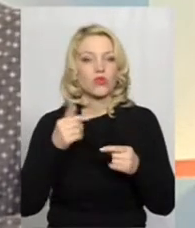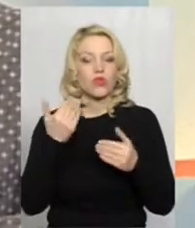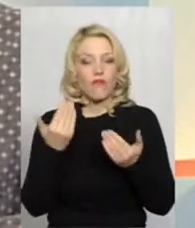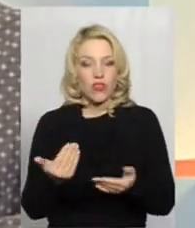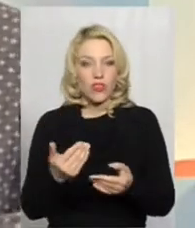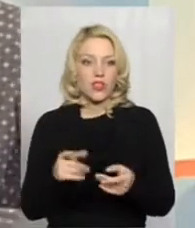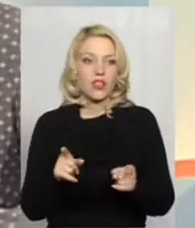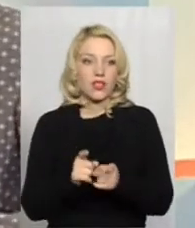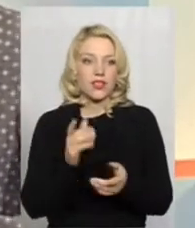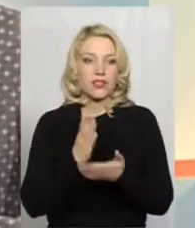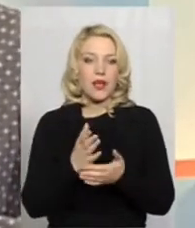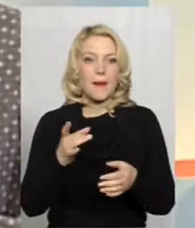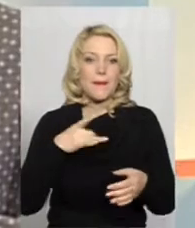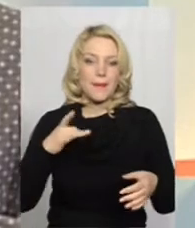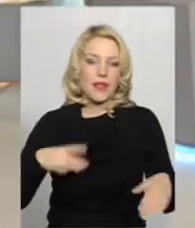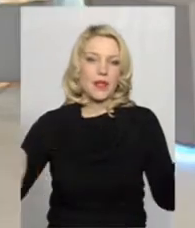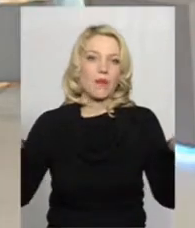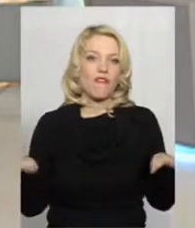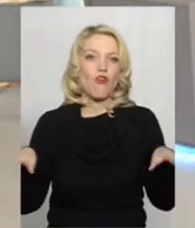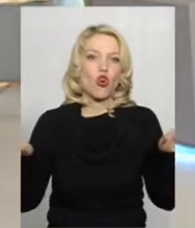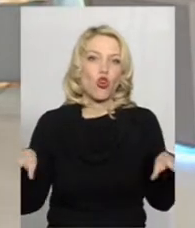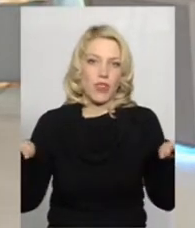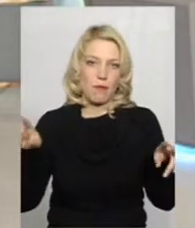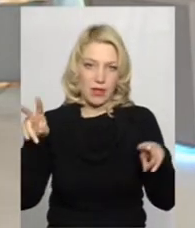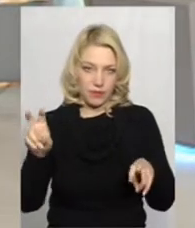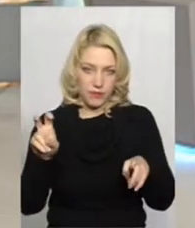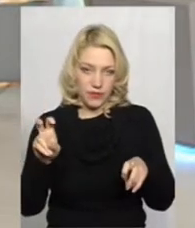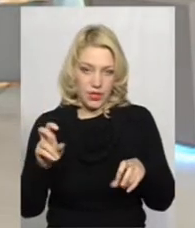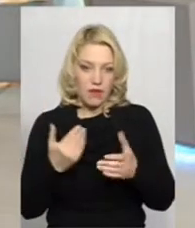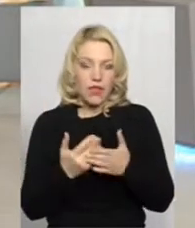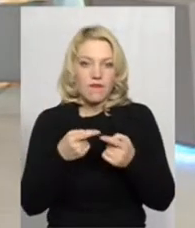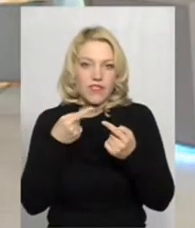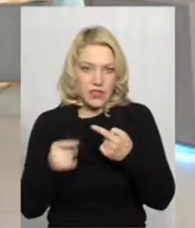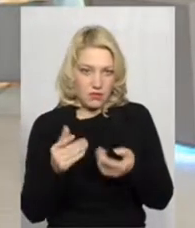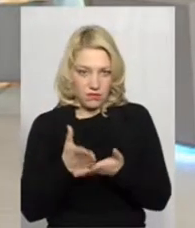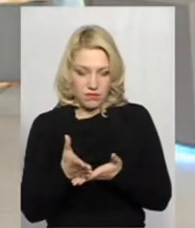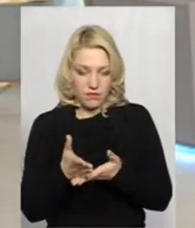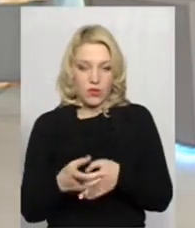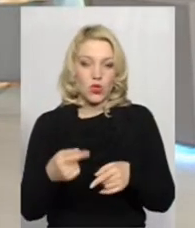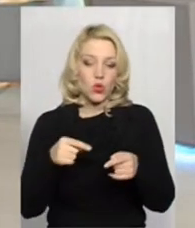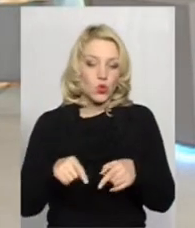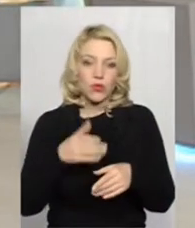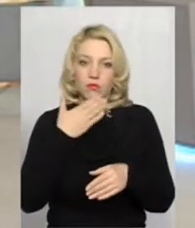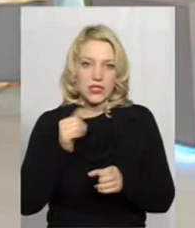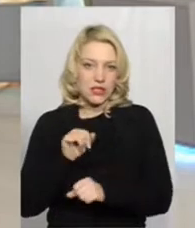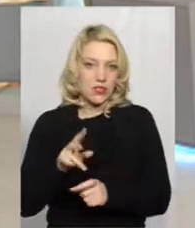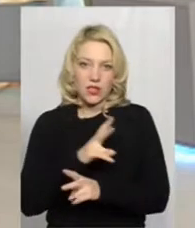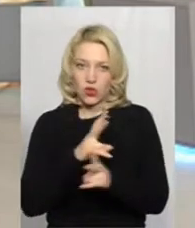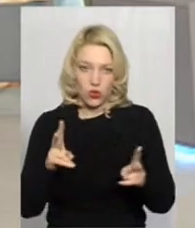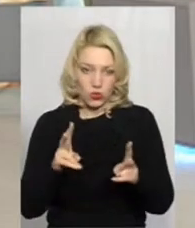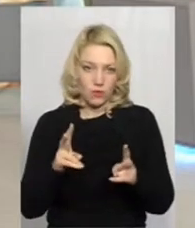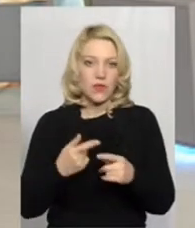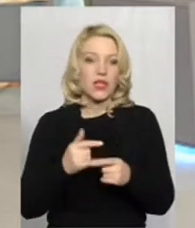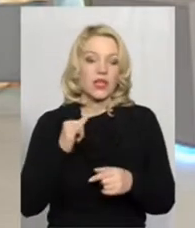теж є білими воронами у середовищі своїх ровесників. І тобто тут не застрахований ніхто. І як